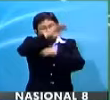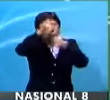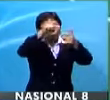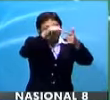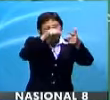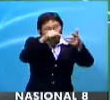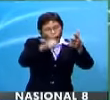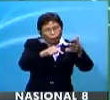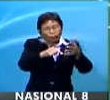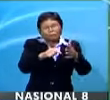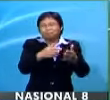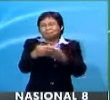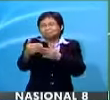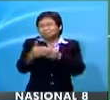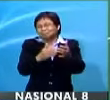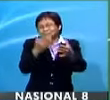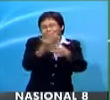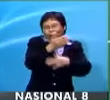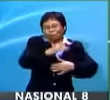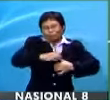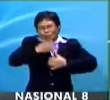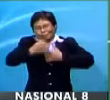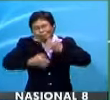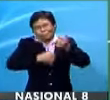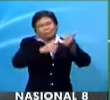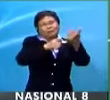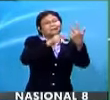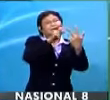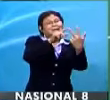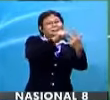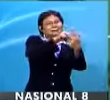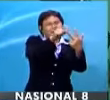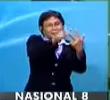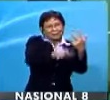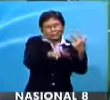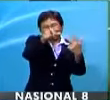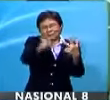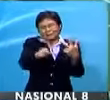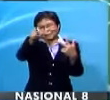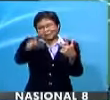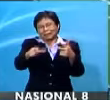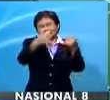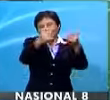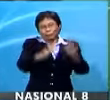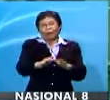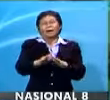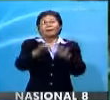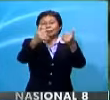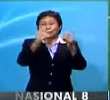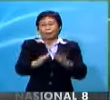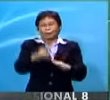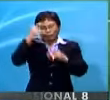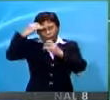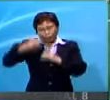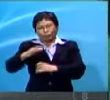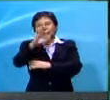faktor tanpa menjejaskan emosi ketiga-tiga pemain apabila diputuskan Bam